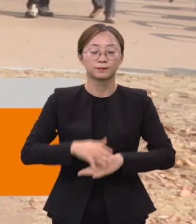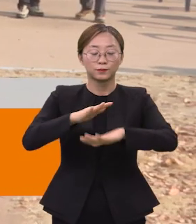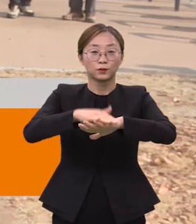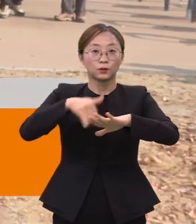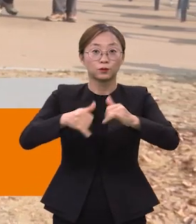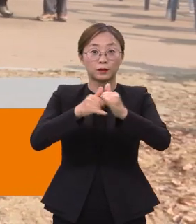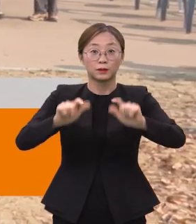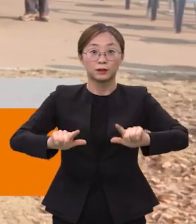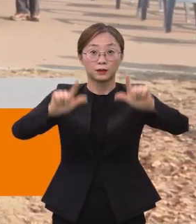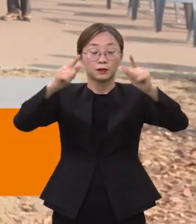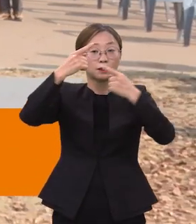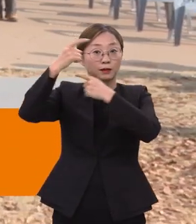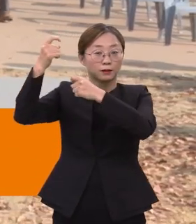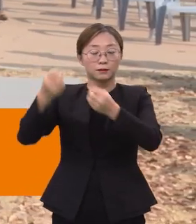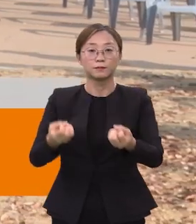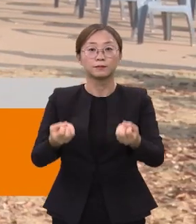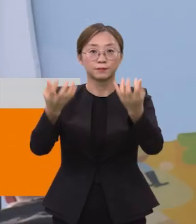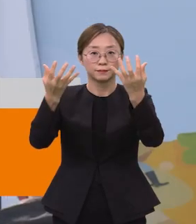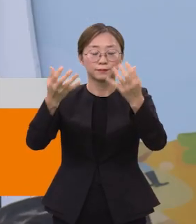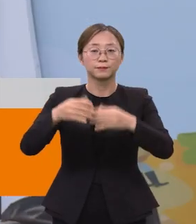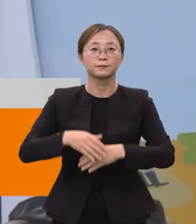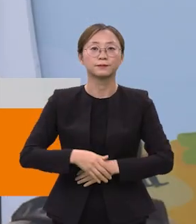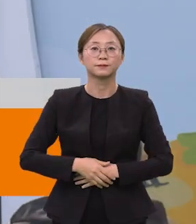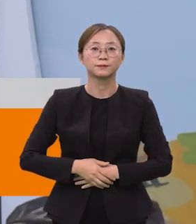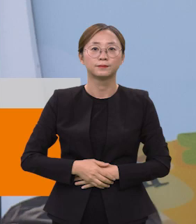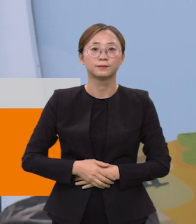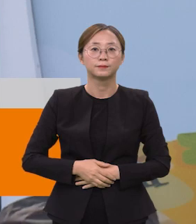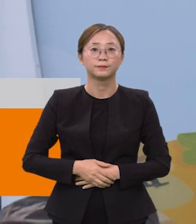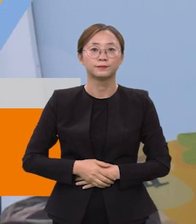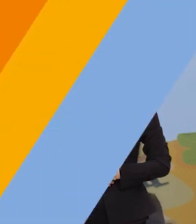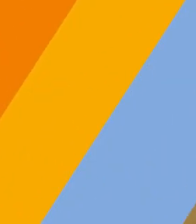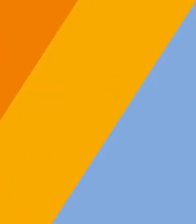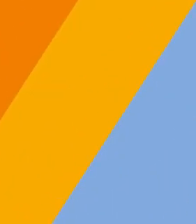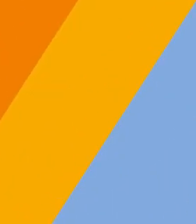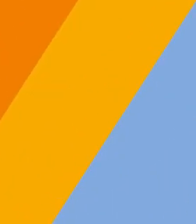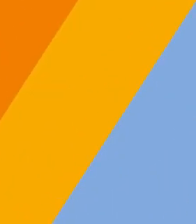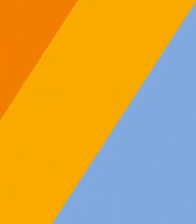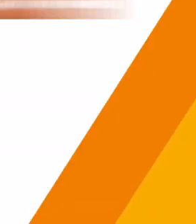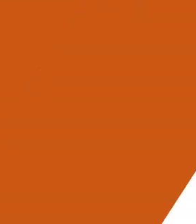공주 농업인의 날 행사가 개막했습니다.